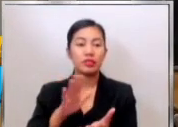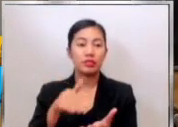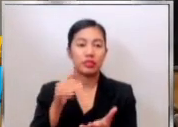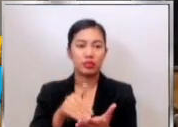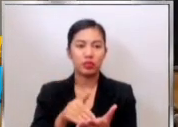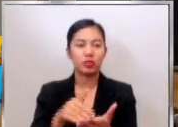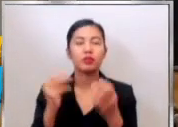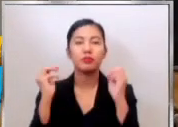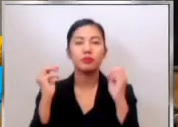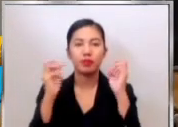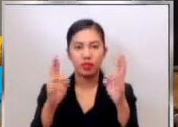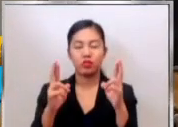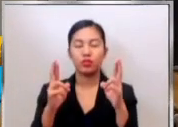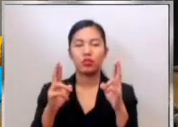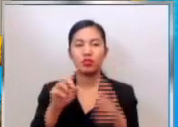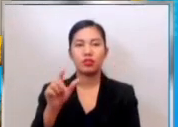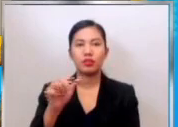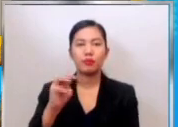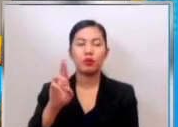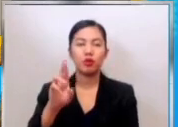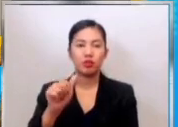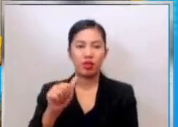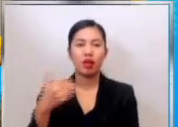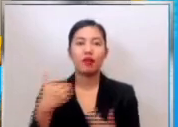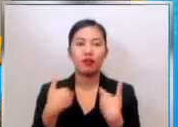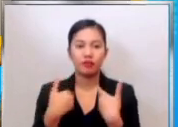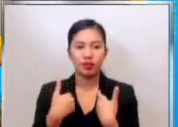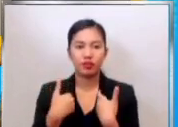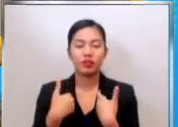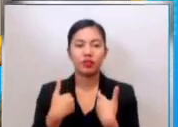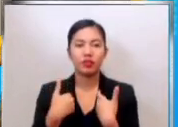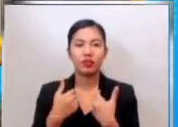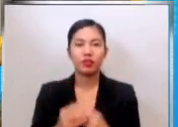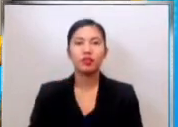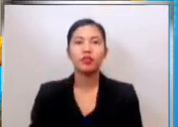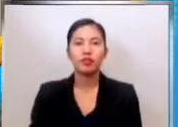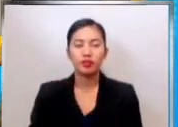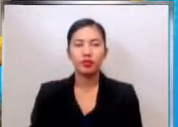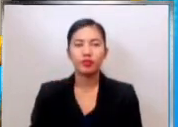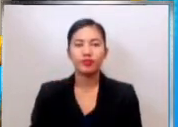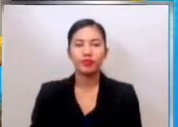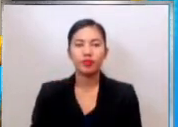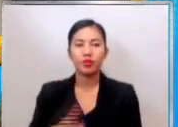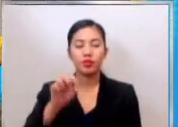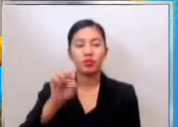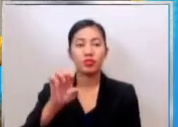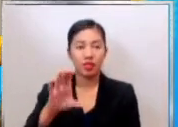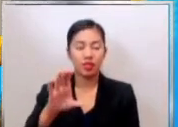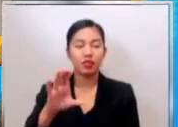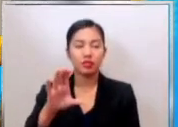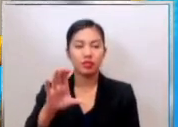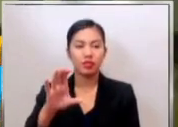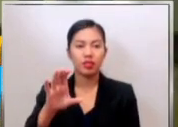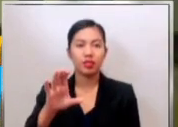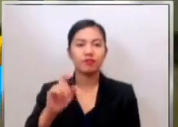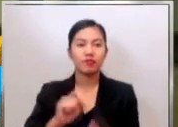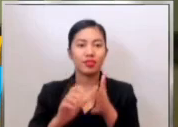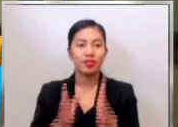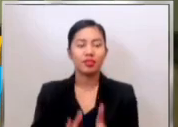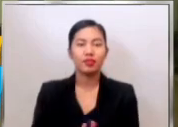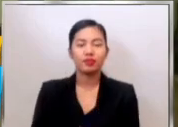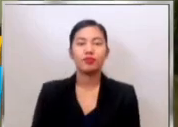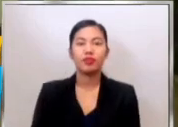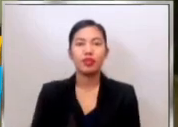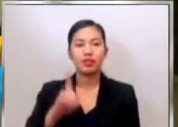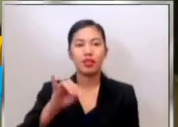Consultant, Dr. Ted Herbosa, Department of Health Undersecretary Dr. Roger Tong-An, at Interior and Local Government Undersecretary Jonathan Malaya.